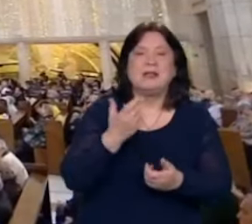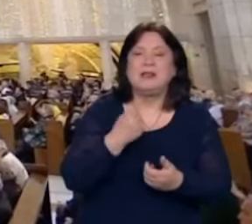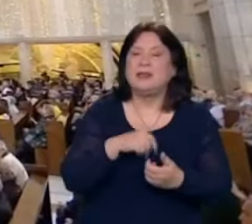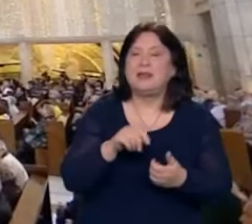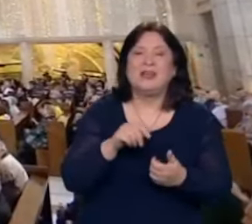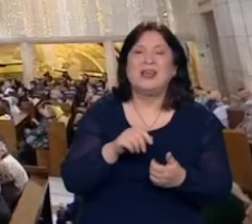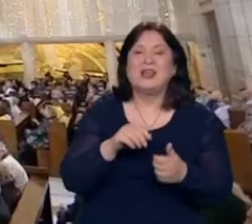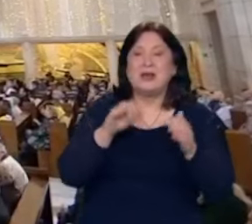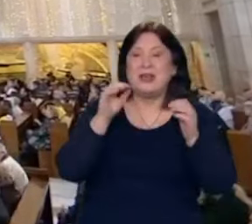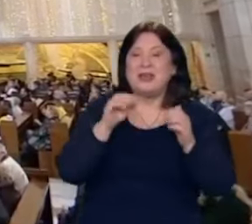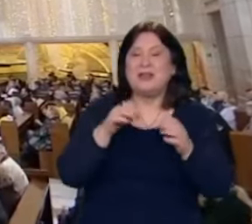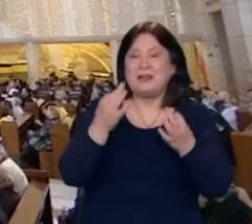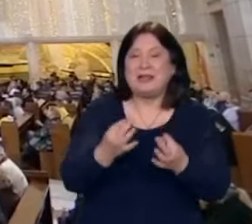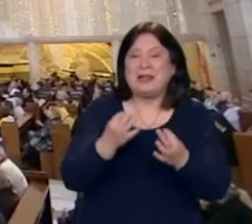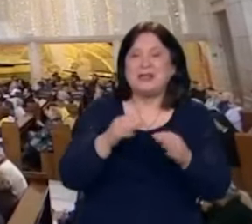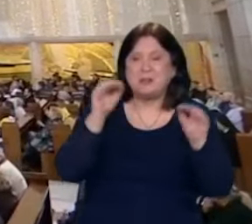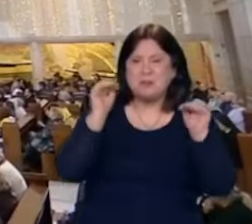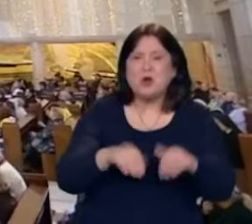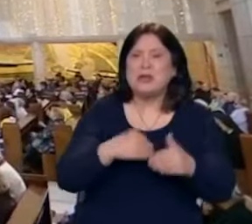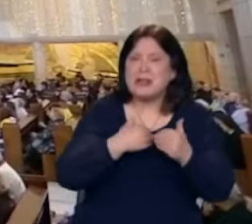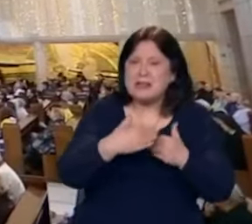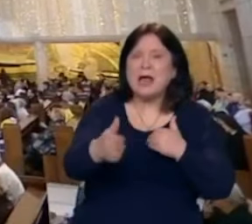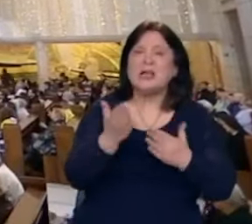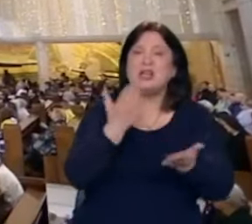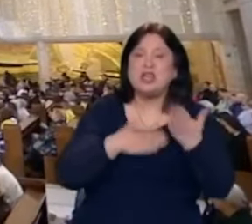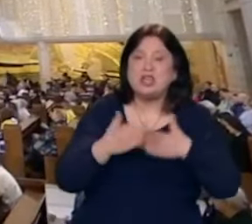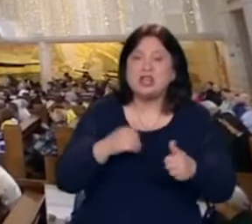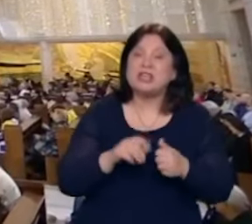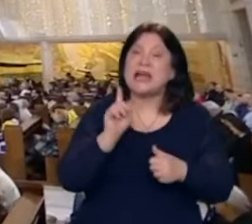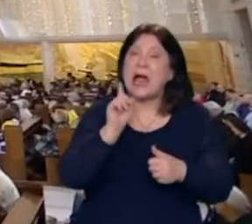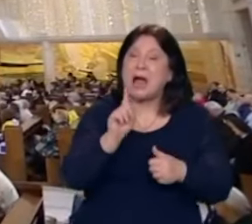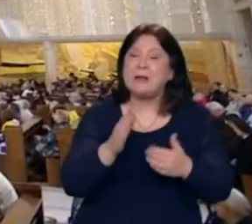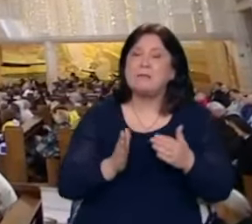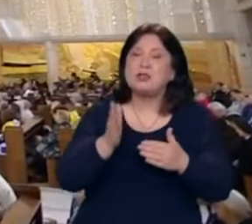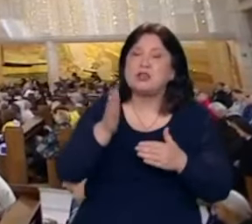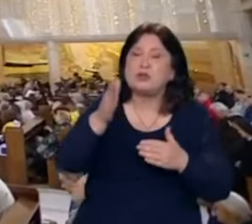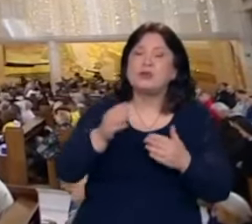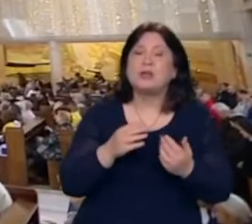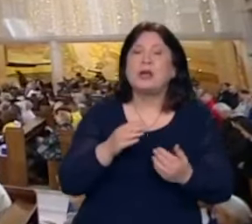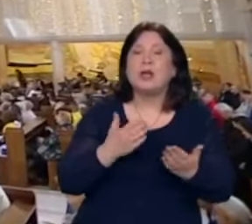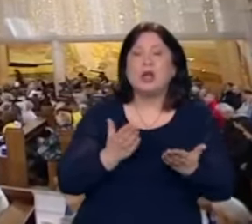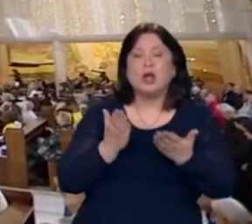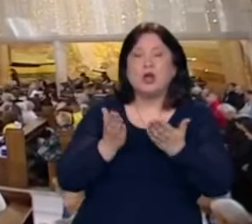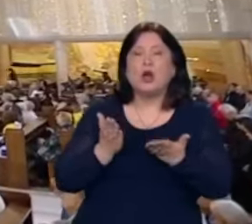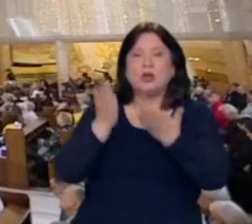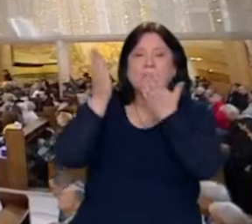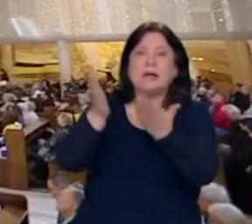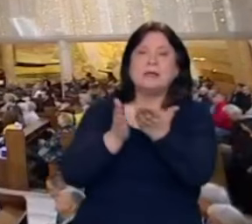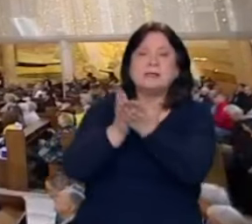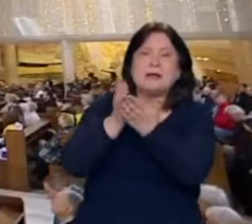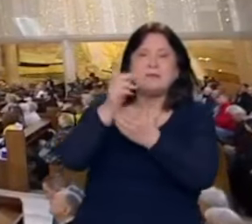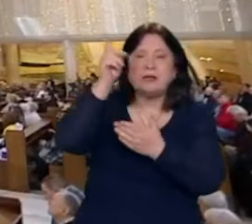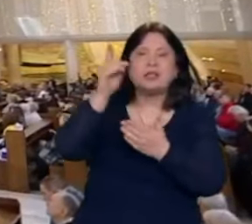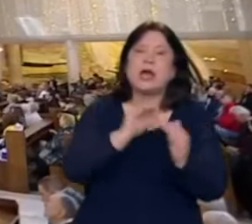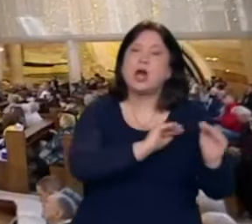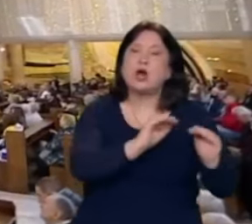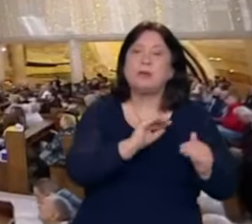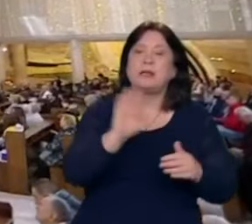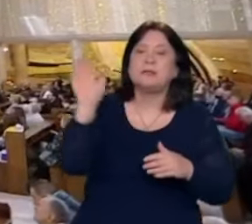radości obecnej chwili a przyszłość zawierza opiece Bożej